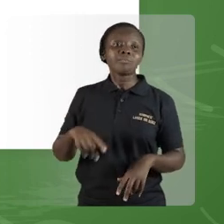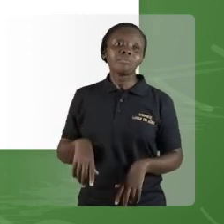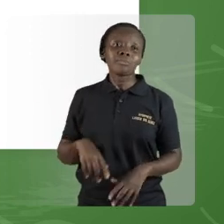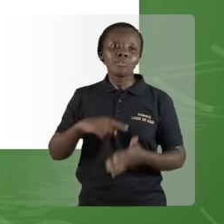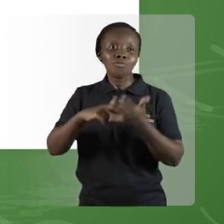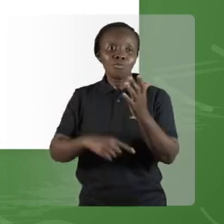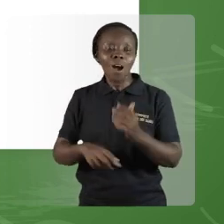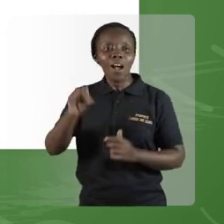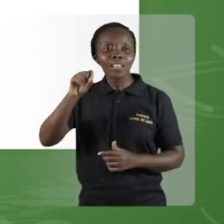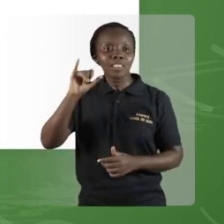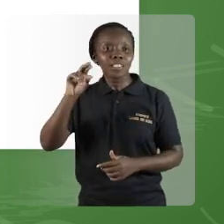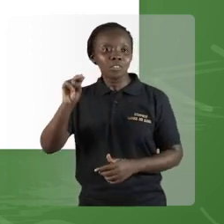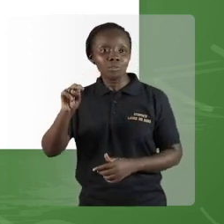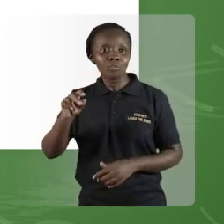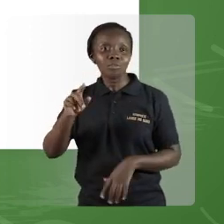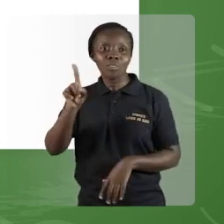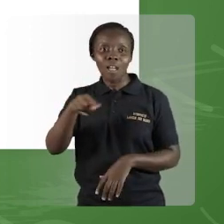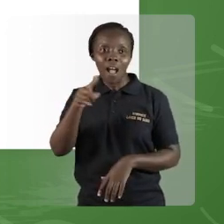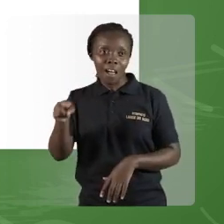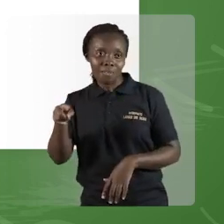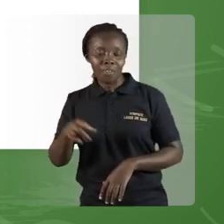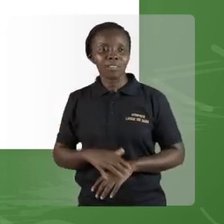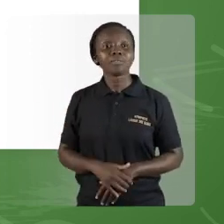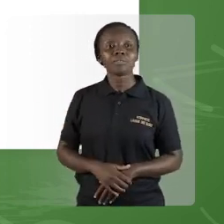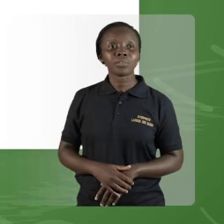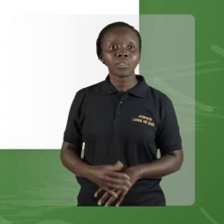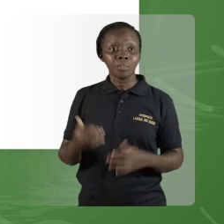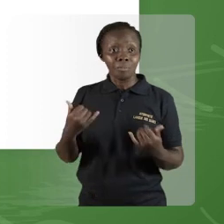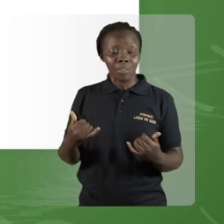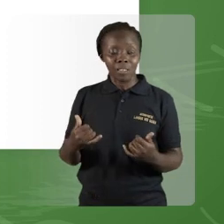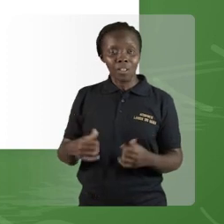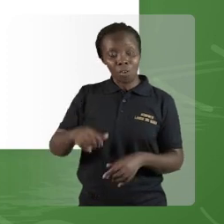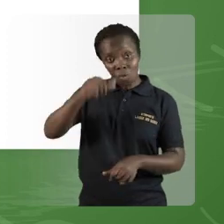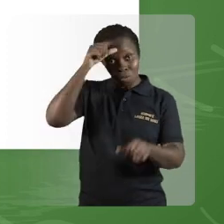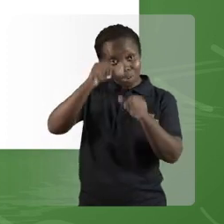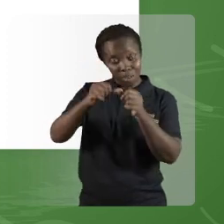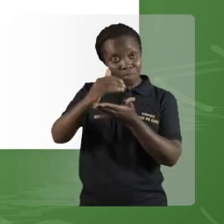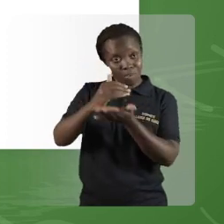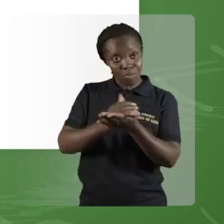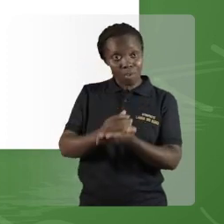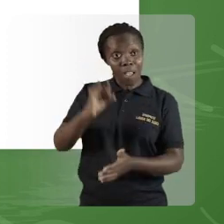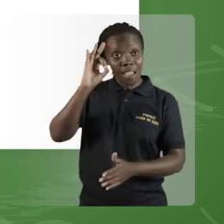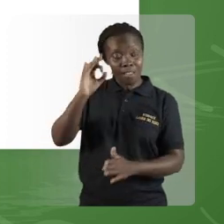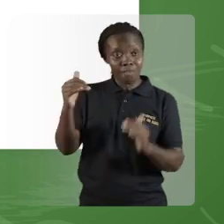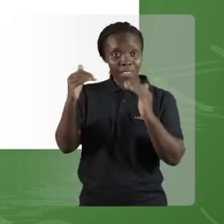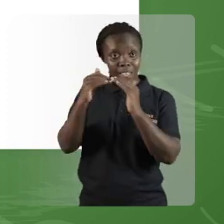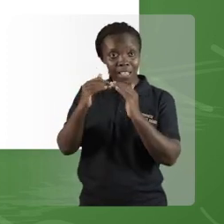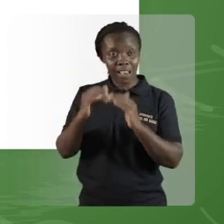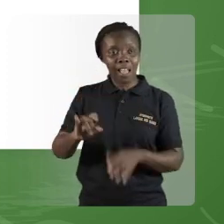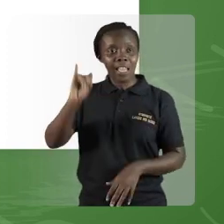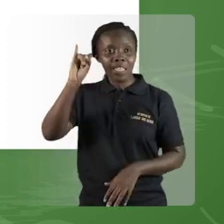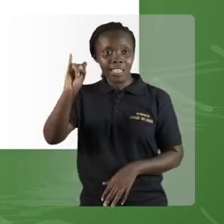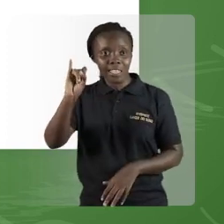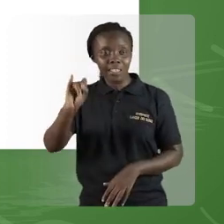F, c'est l'intensité de la force de Laplace. On rappelle, c'est F égale à